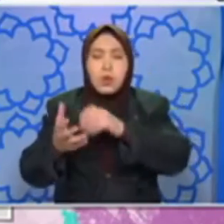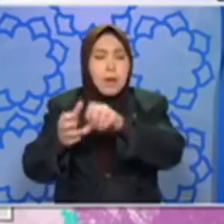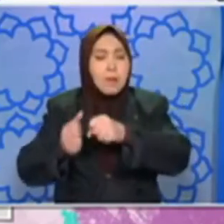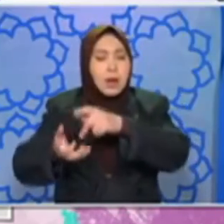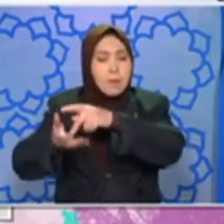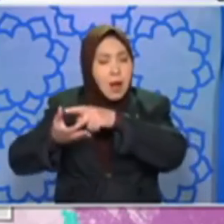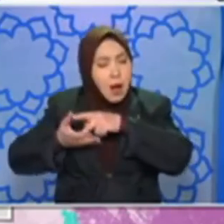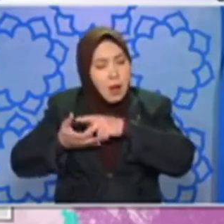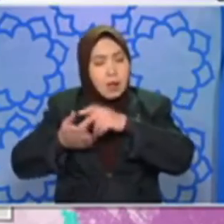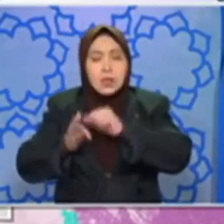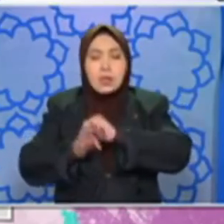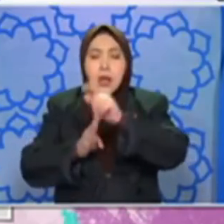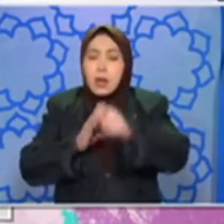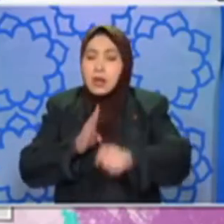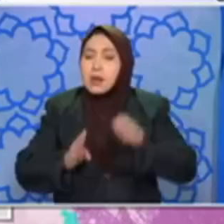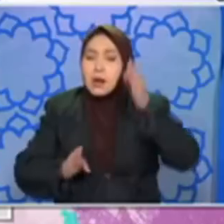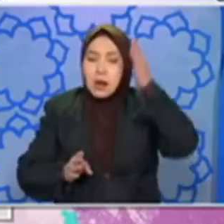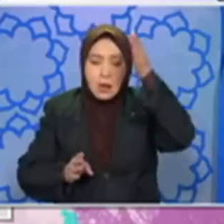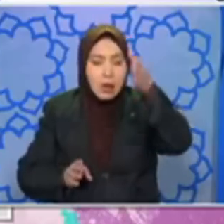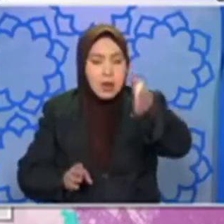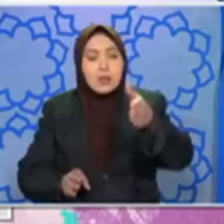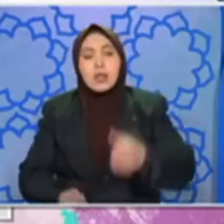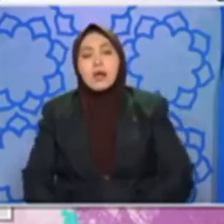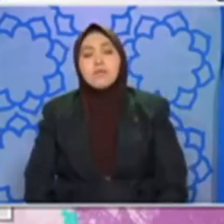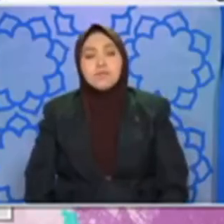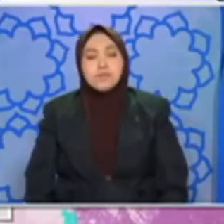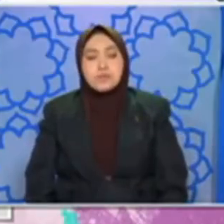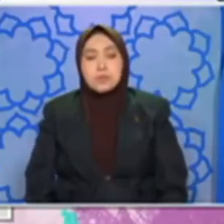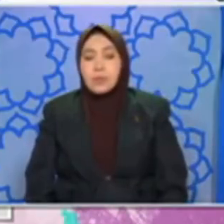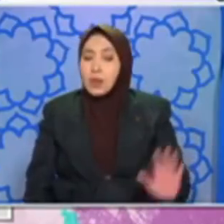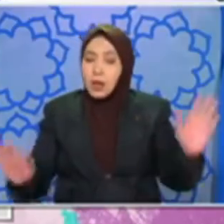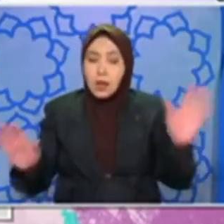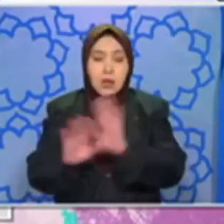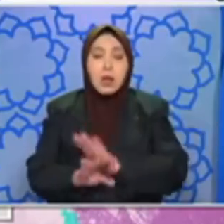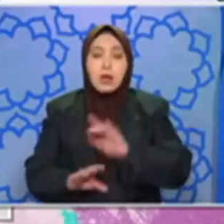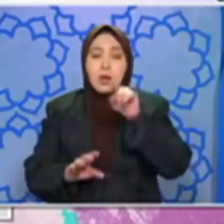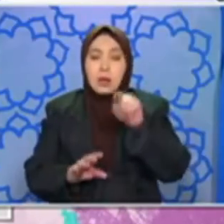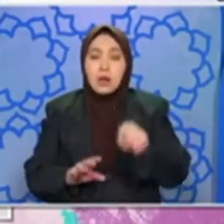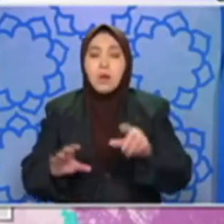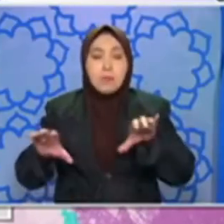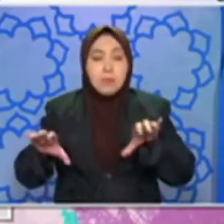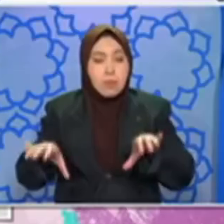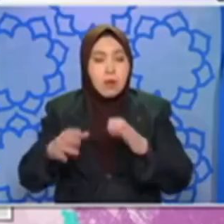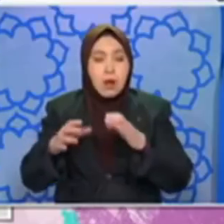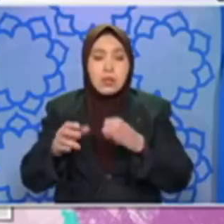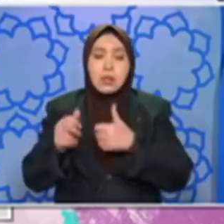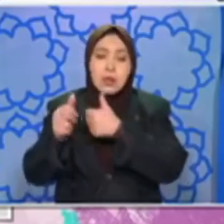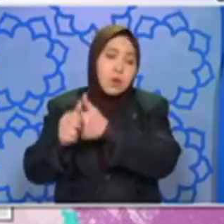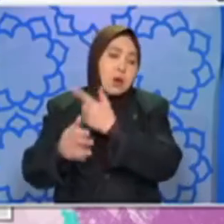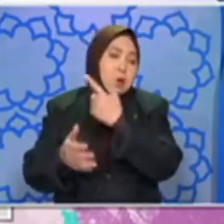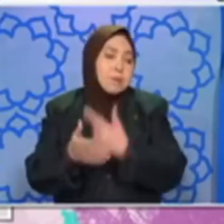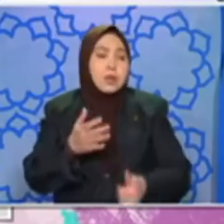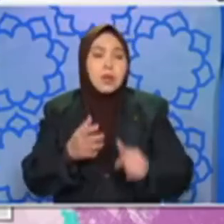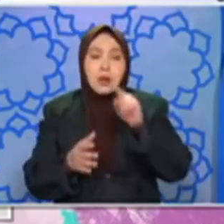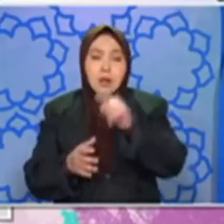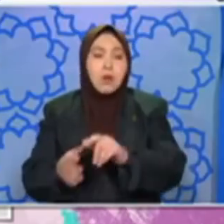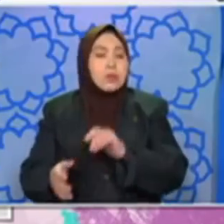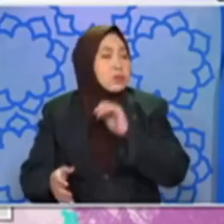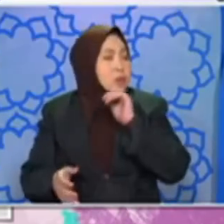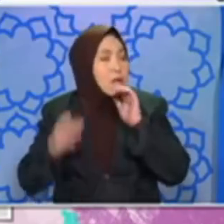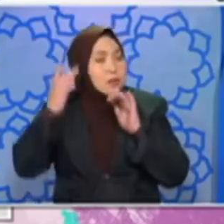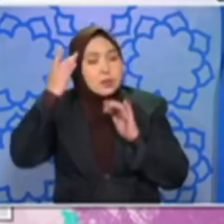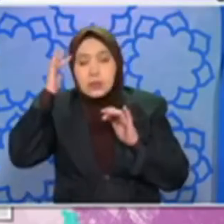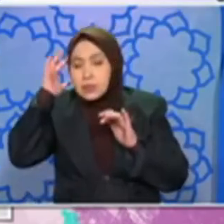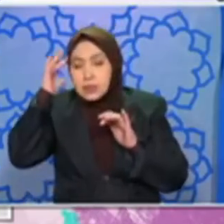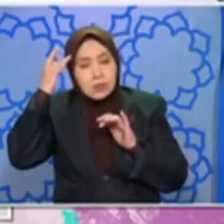وأحسن تأويلا ولا تقف ما ليس لك